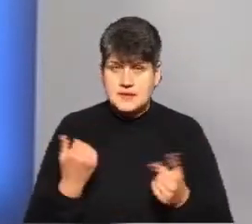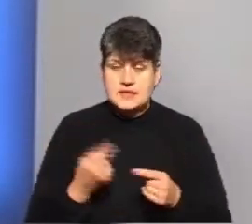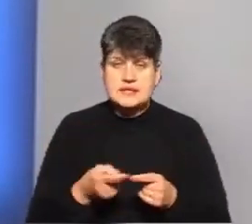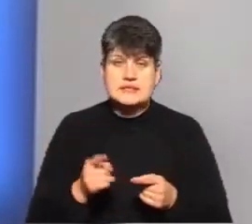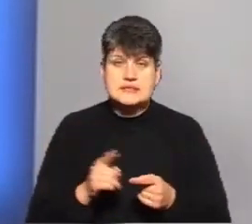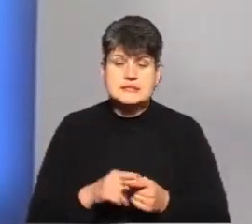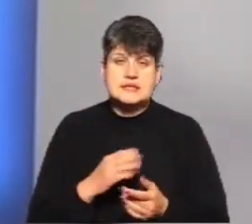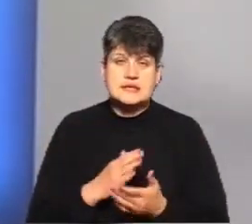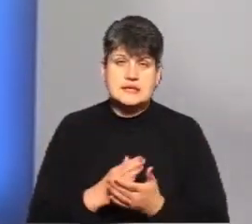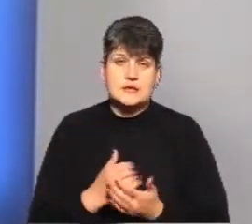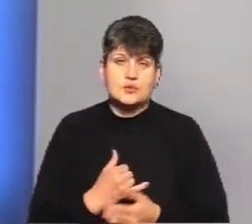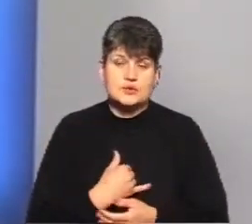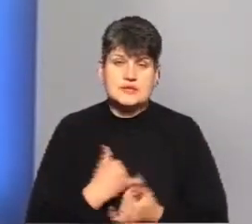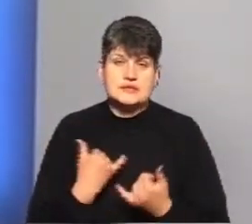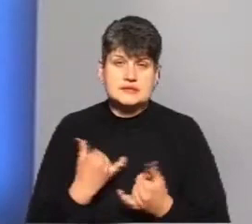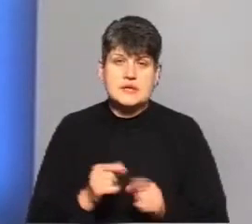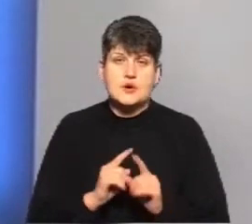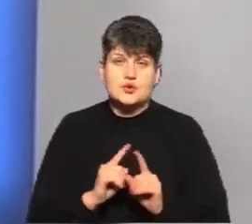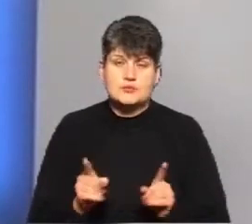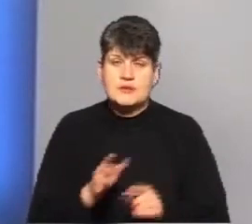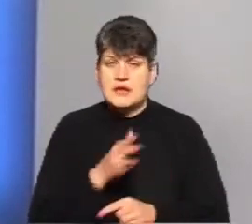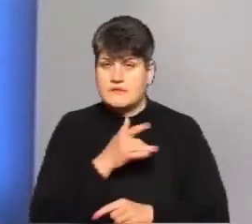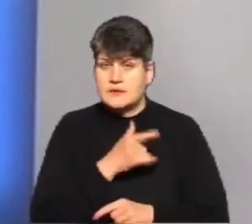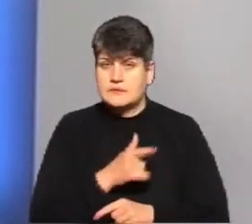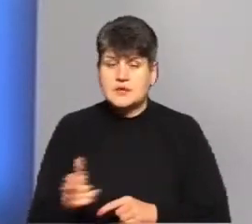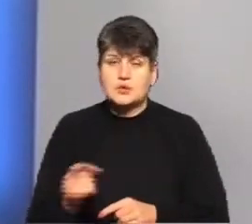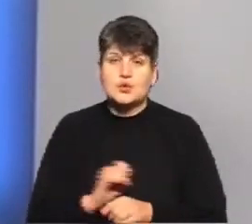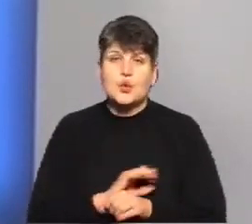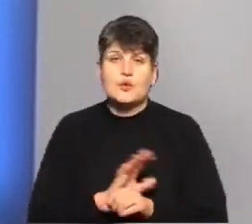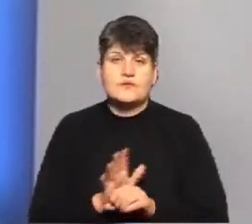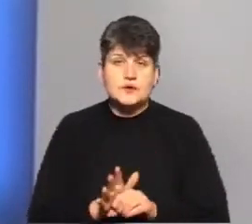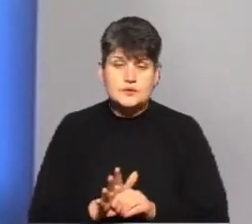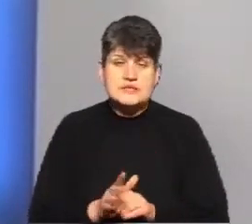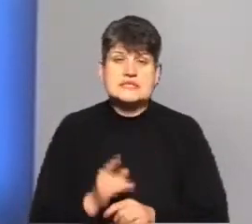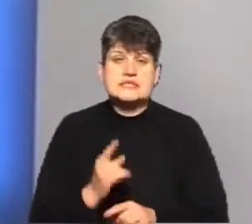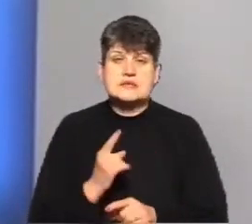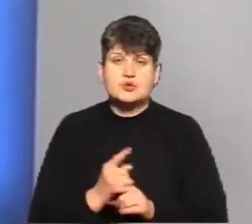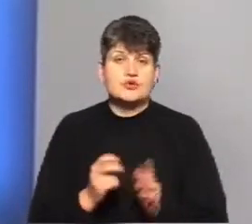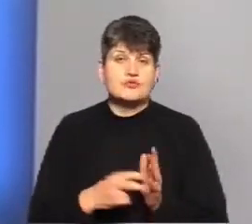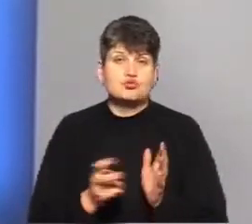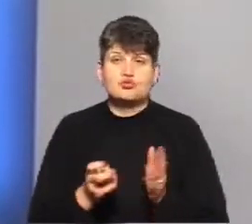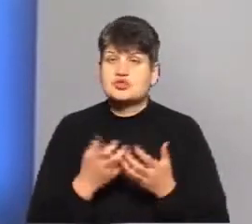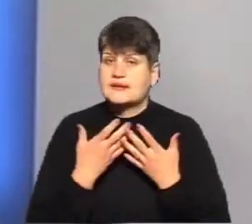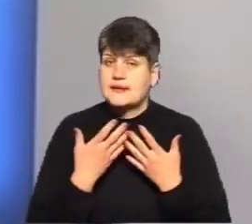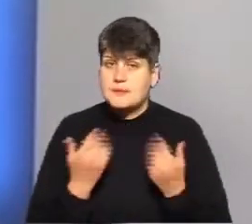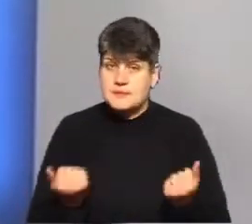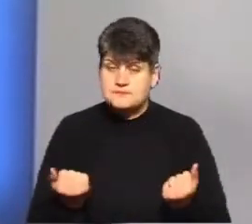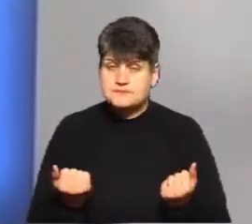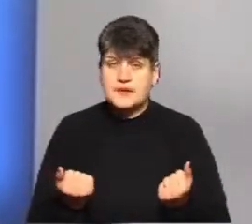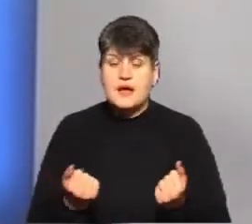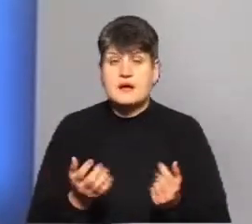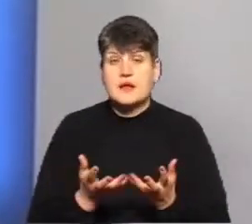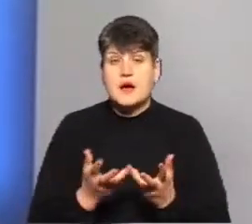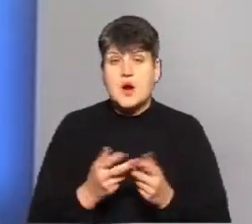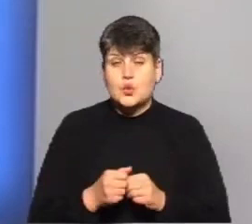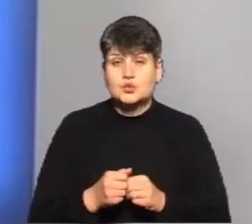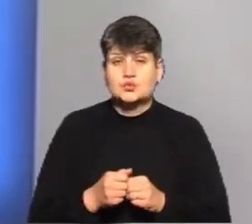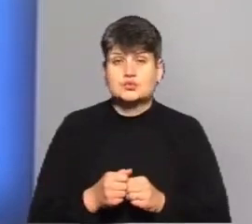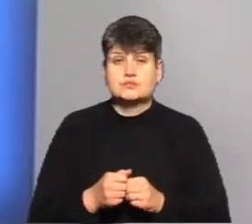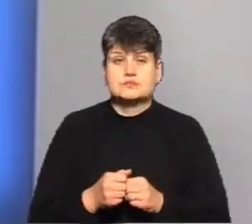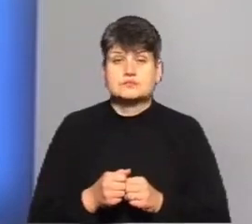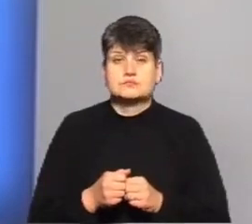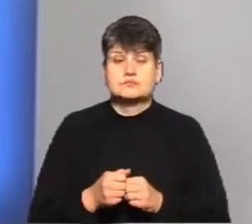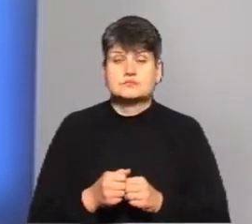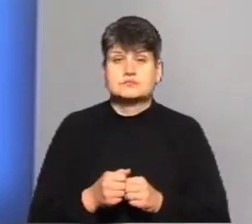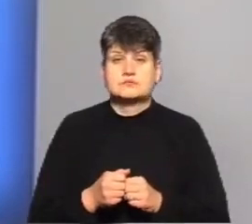зараз особливий період, період ковіду. Заборони на відключення немає. А на рахунок відключення, можу